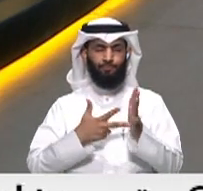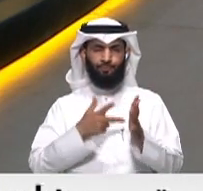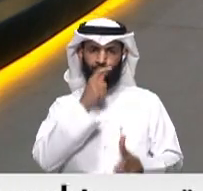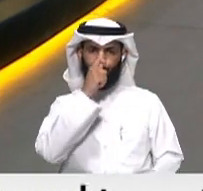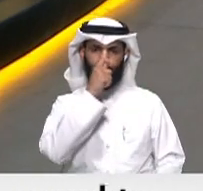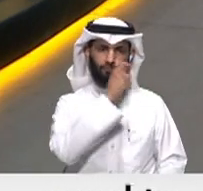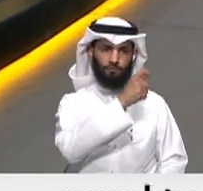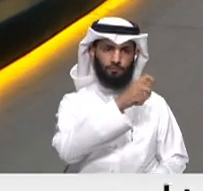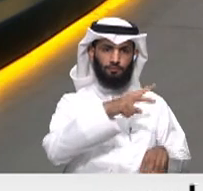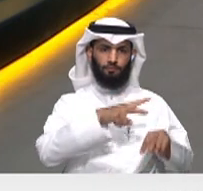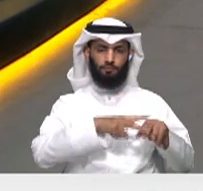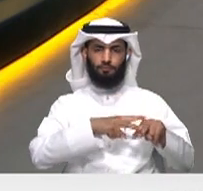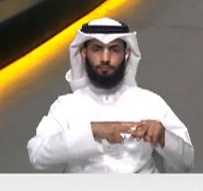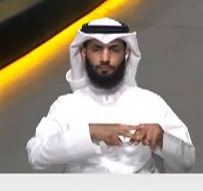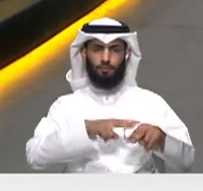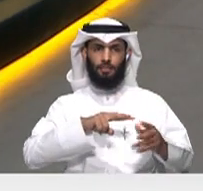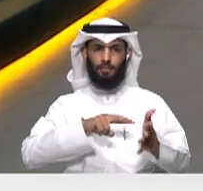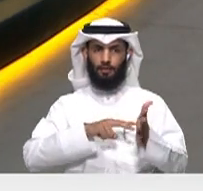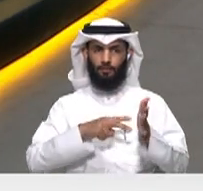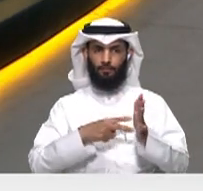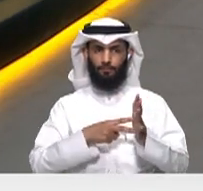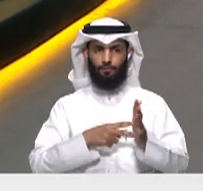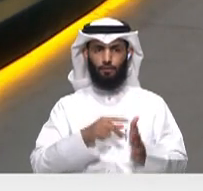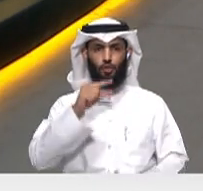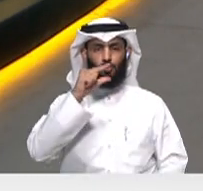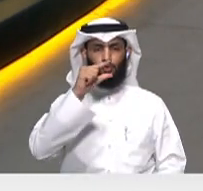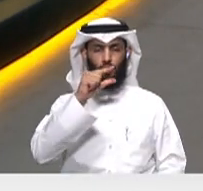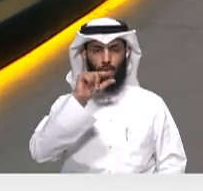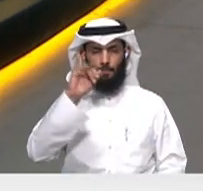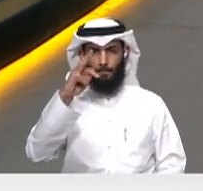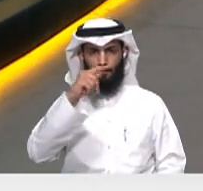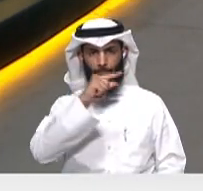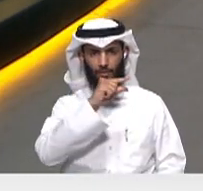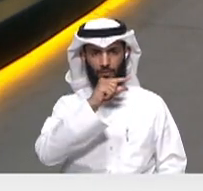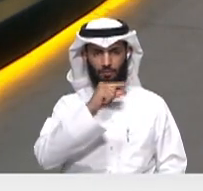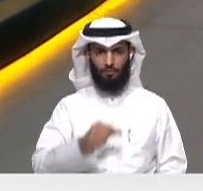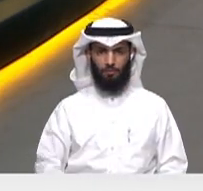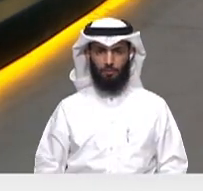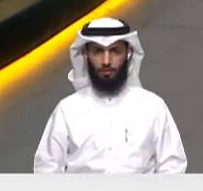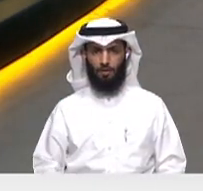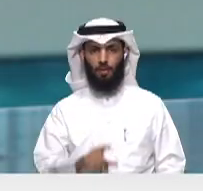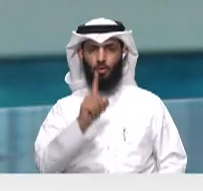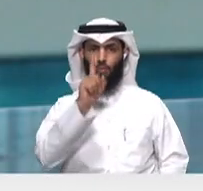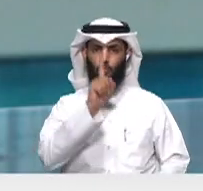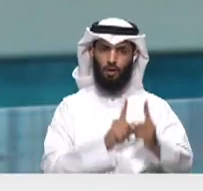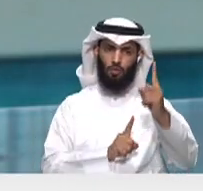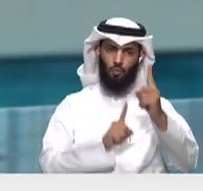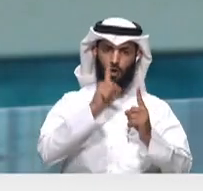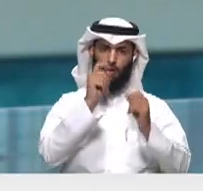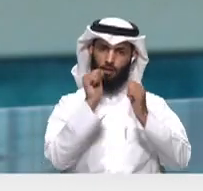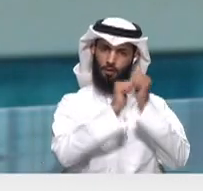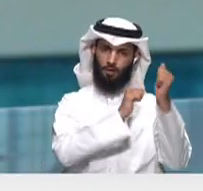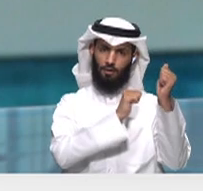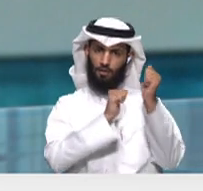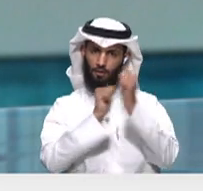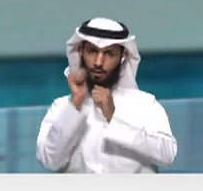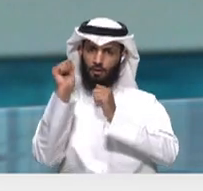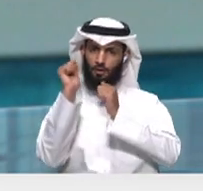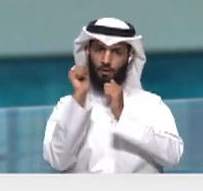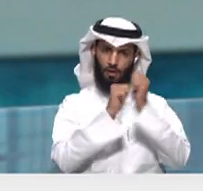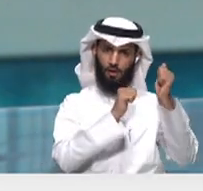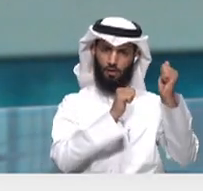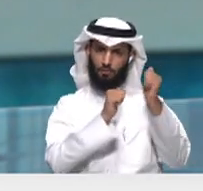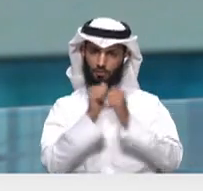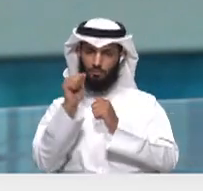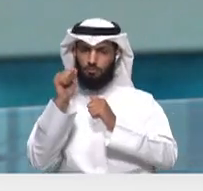على الكيان الإسرائيلي؟ نعم، إذن دكتور محمد، يعني في ظل الفعل ورد الفعل وهذا الرد والهجوم